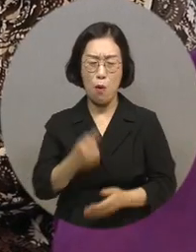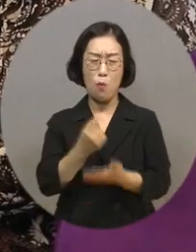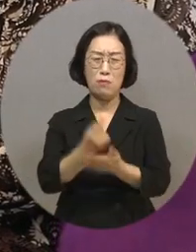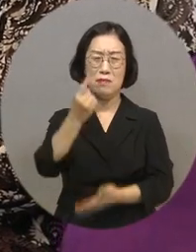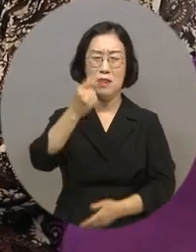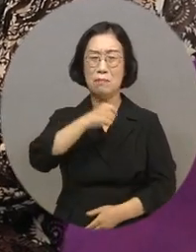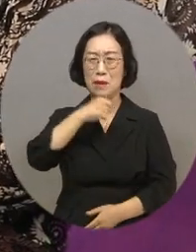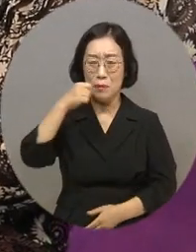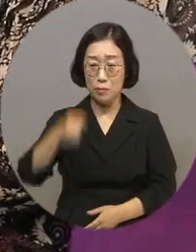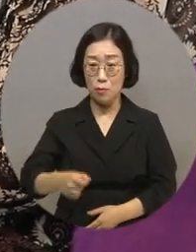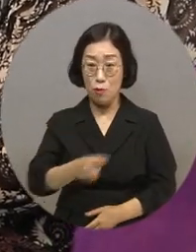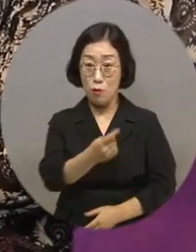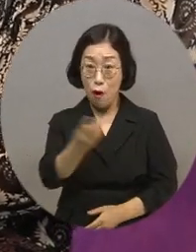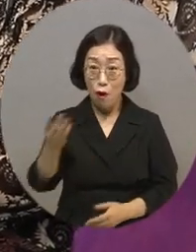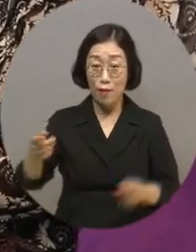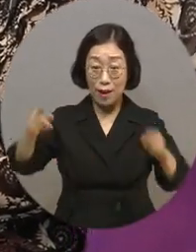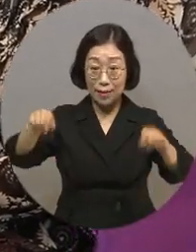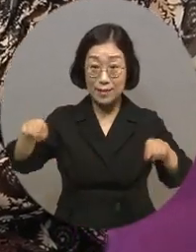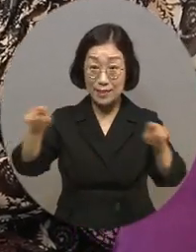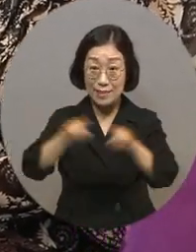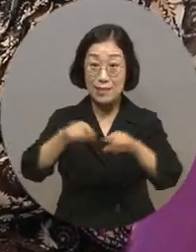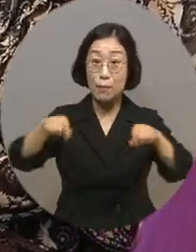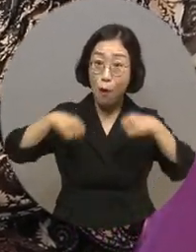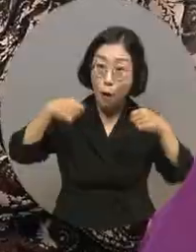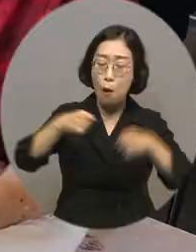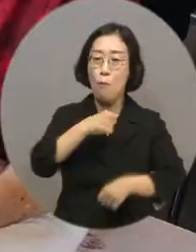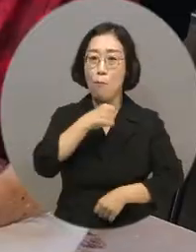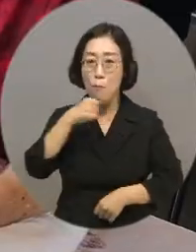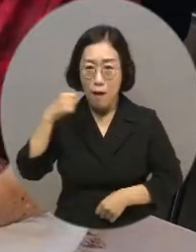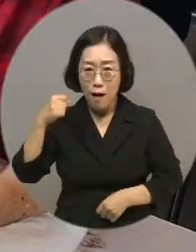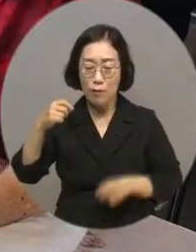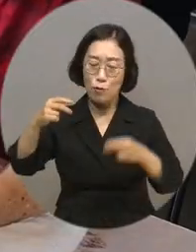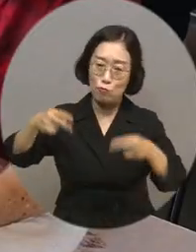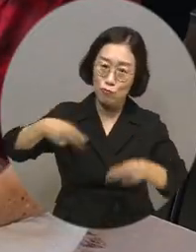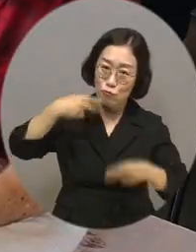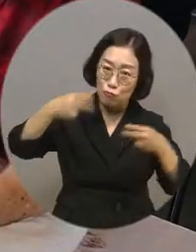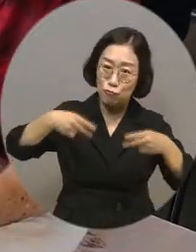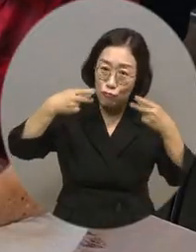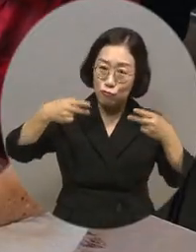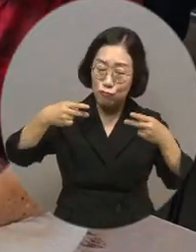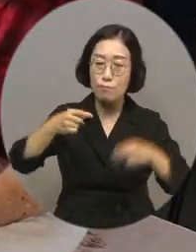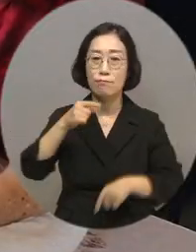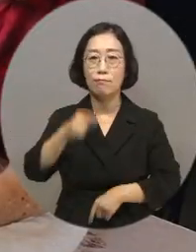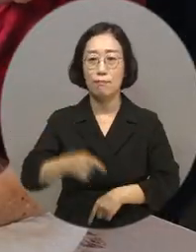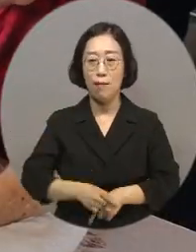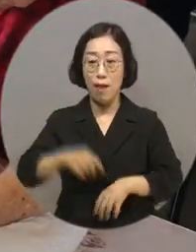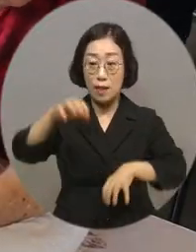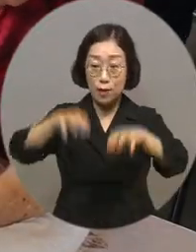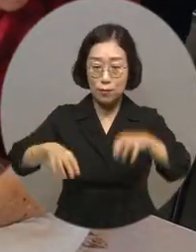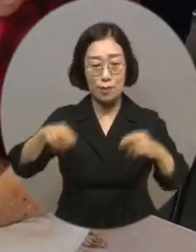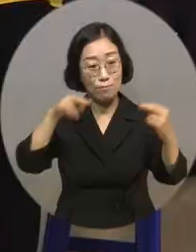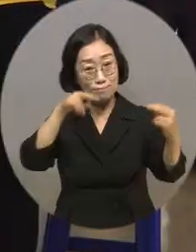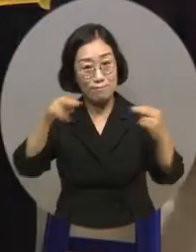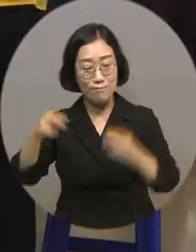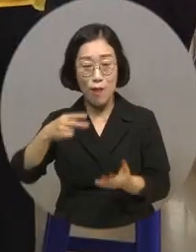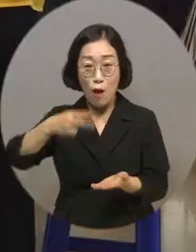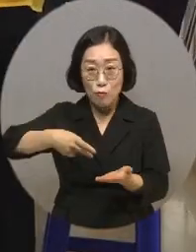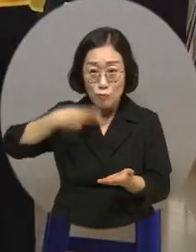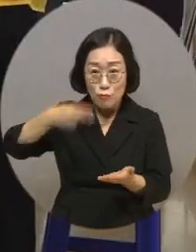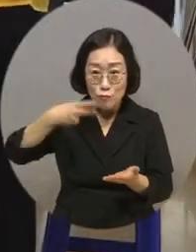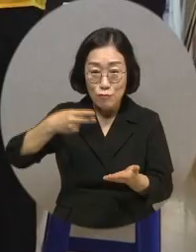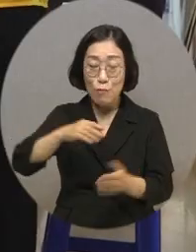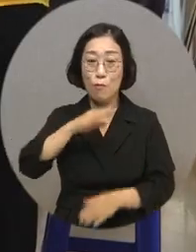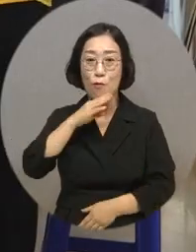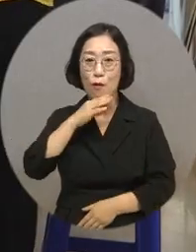밥보다 여럿이 같이 먹는 밥이 더 맛있다는 말처럼 오랜만에 동네 이웃과 다 같이 둘러앉아 식사를